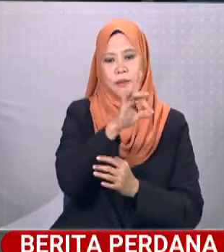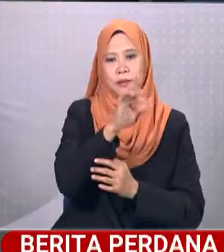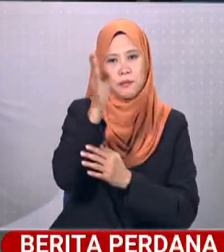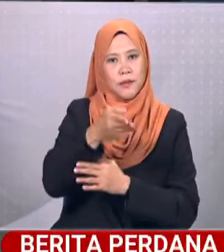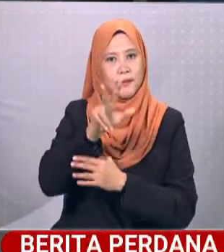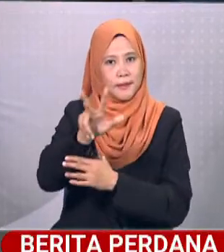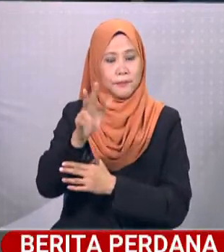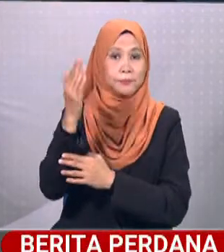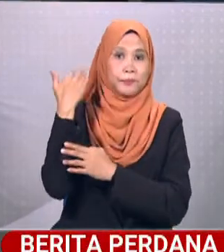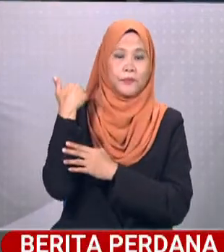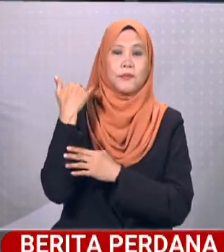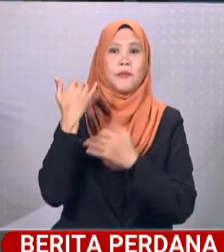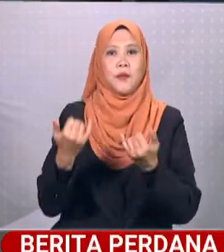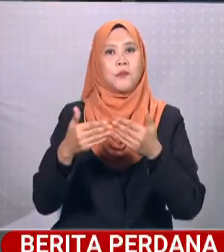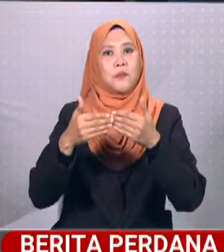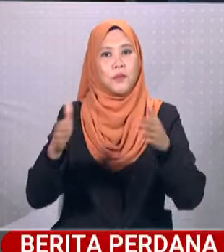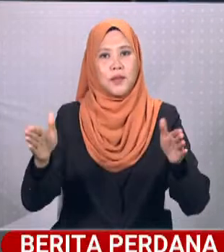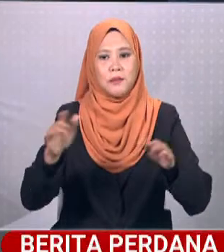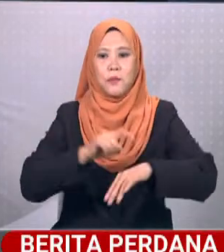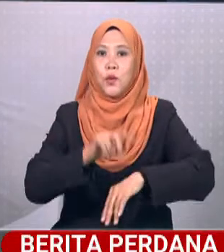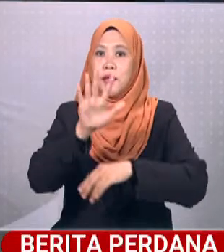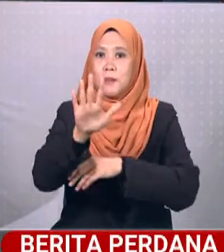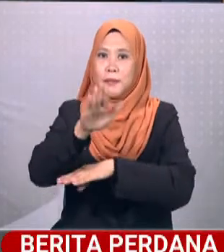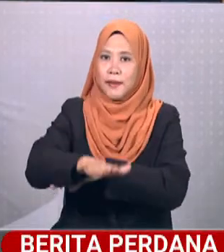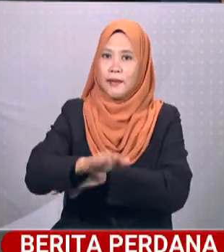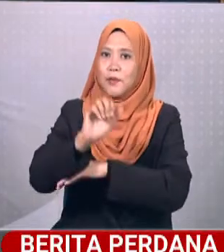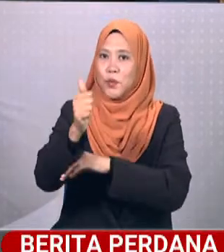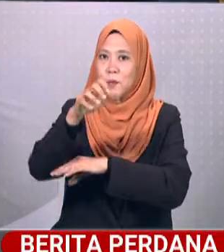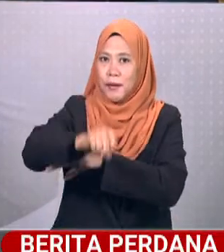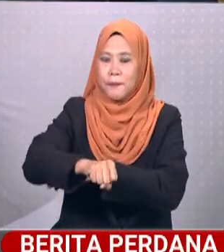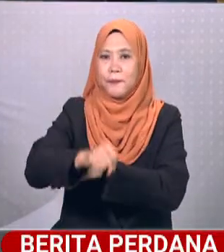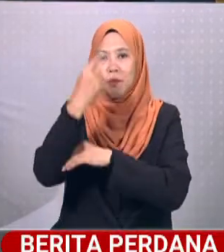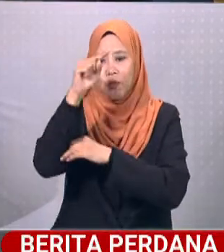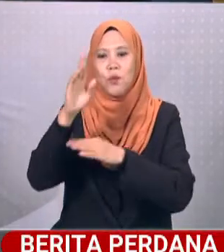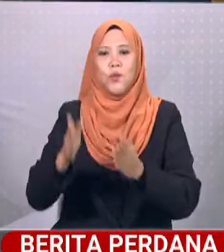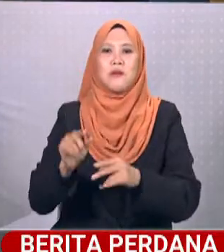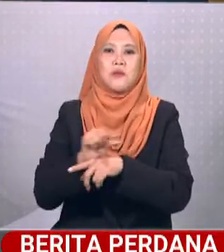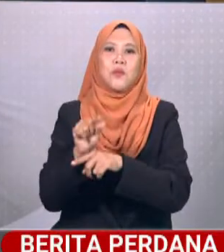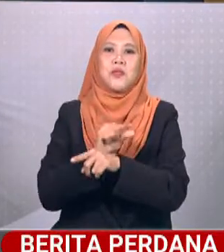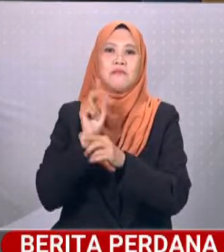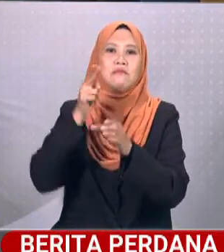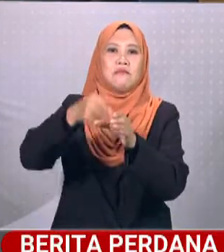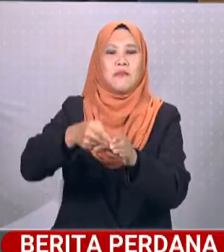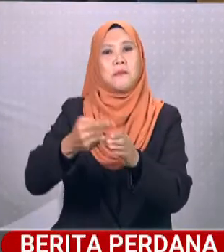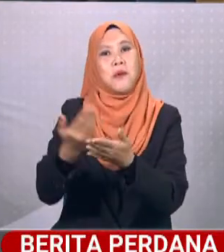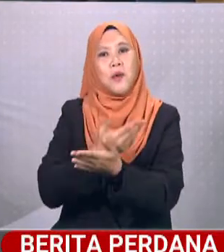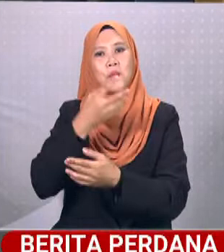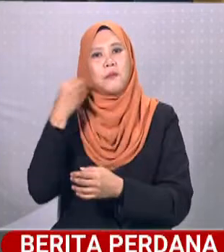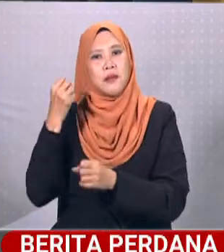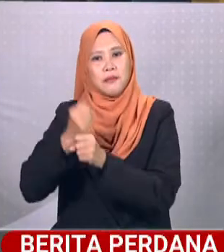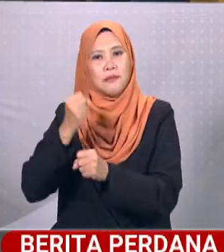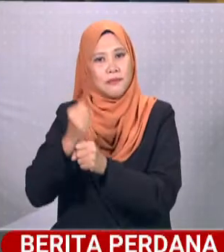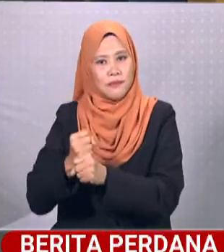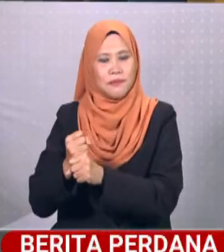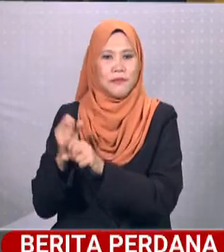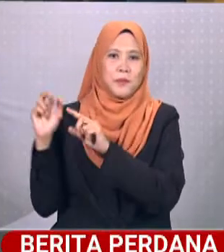Mac lalu. Ia akan dibuka semula jam 5 petang sehingga 10 malam nanti bagi kegunaan orang ramai yang mungkin baru saja pulang daripada tempat